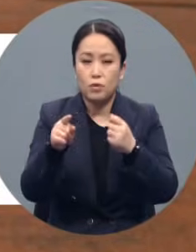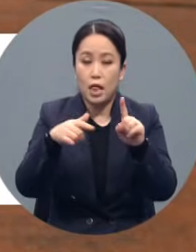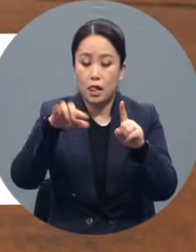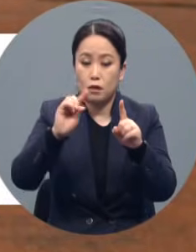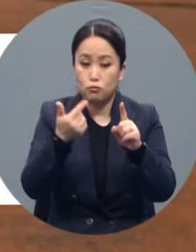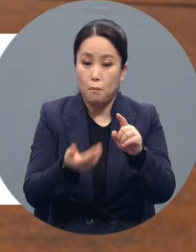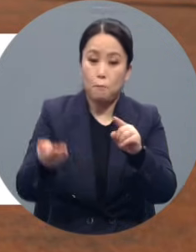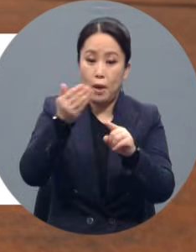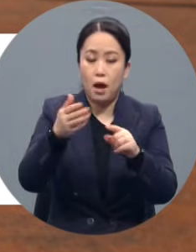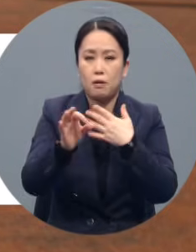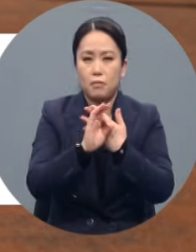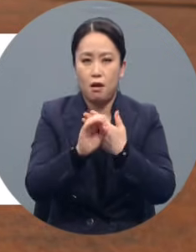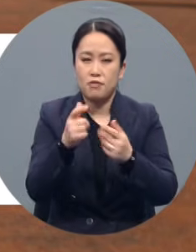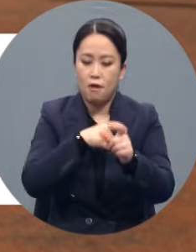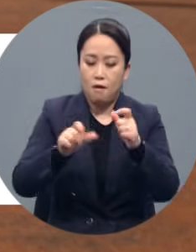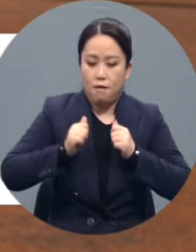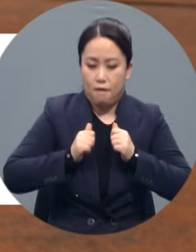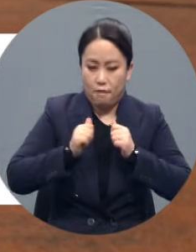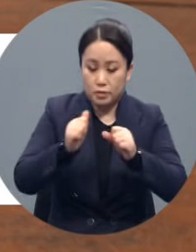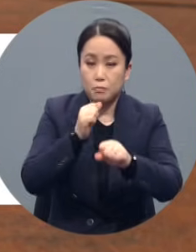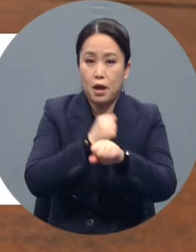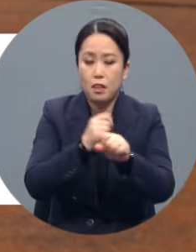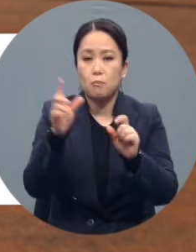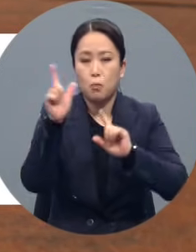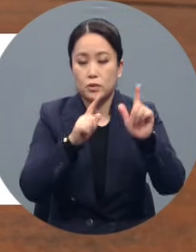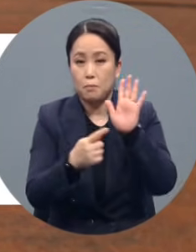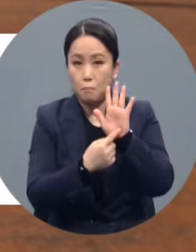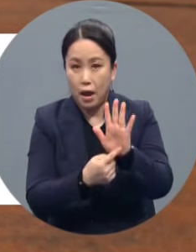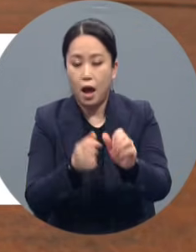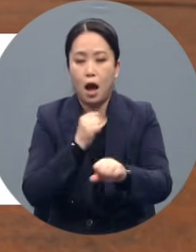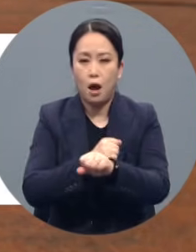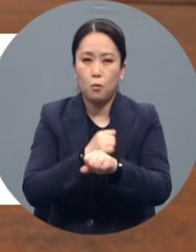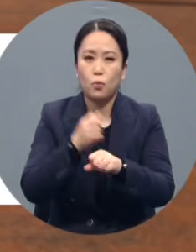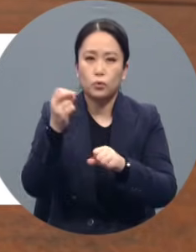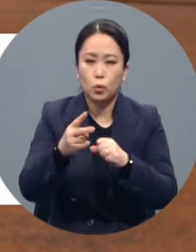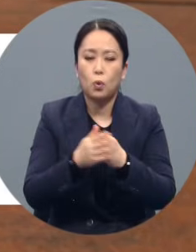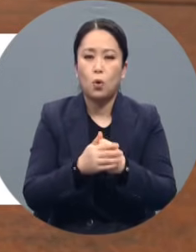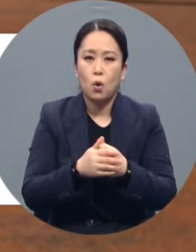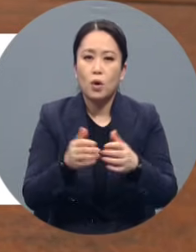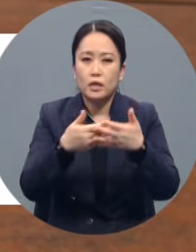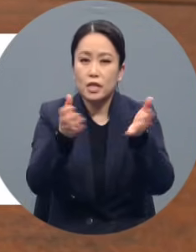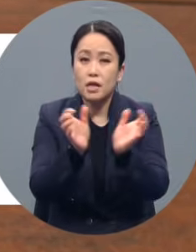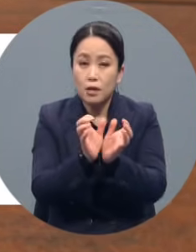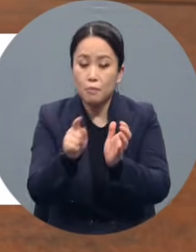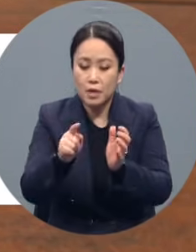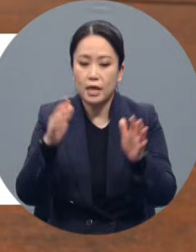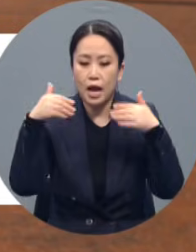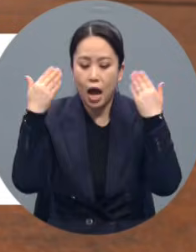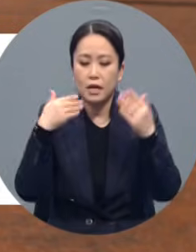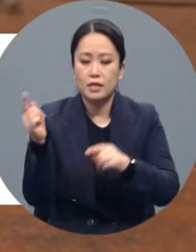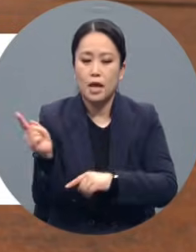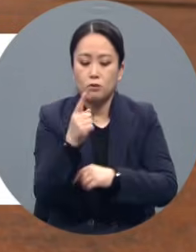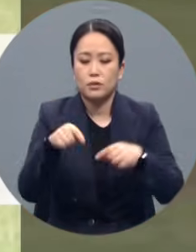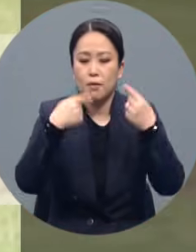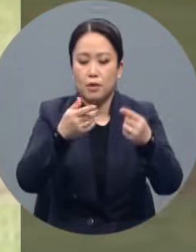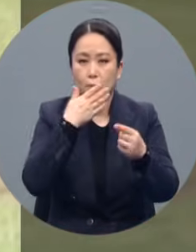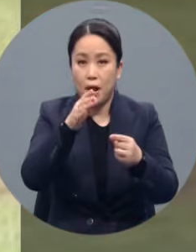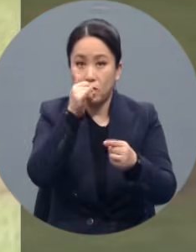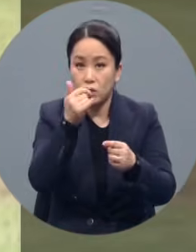되면 더 열심히 해서 패기 있는 모습 보여드리도록 하고 꼭 팀이 가을야구 갈 수 있게끔 도움이 되는 선수 되도록